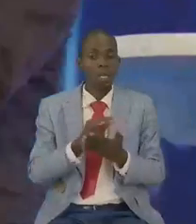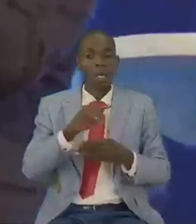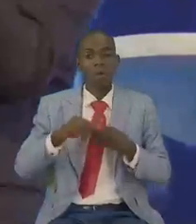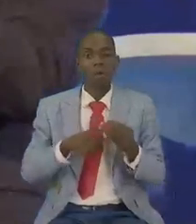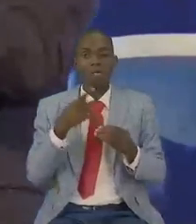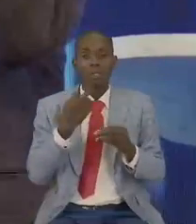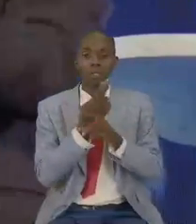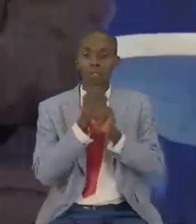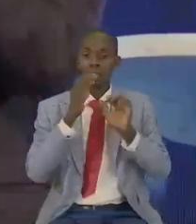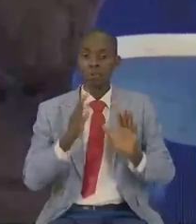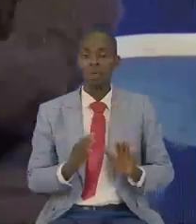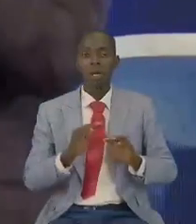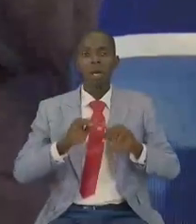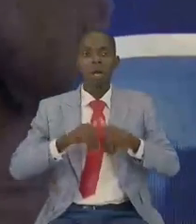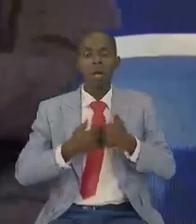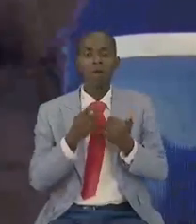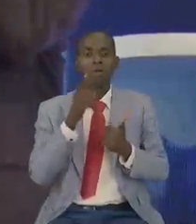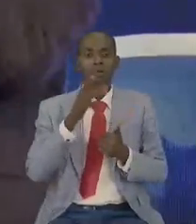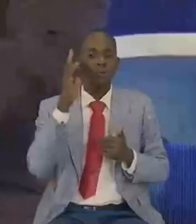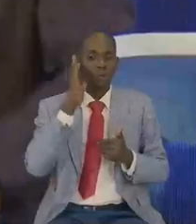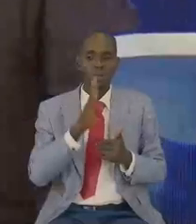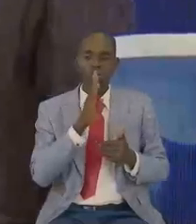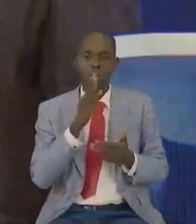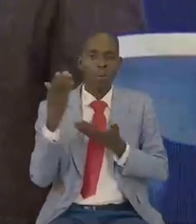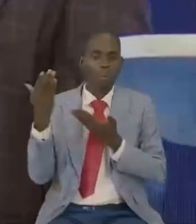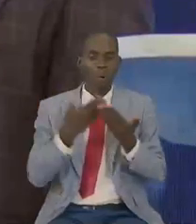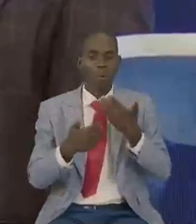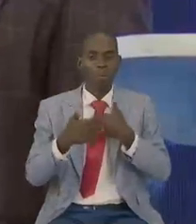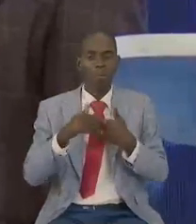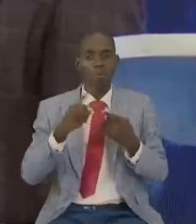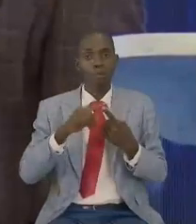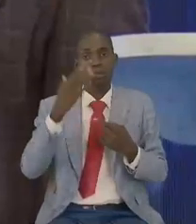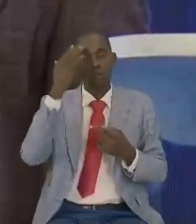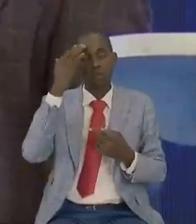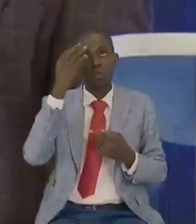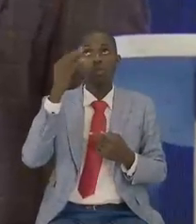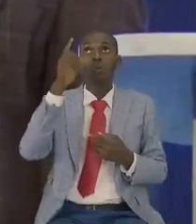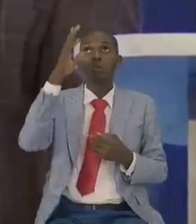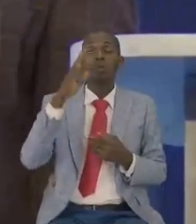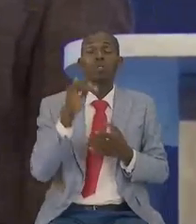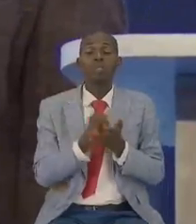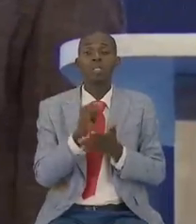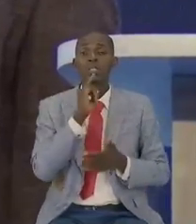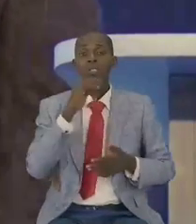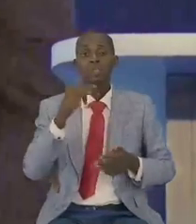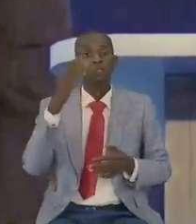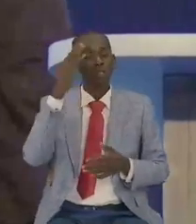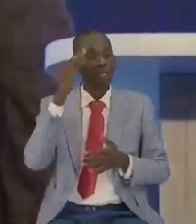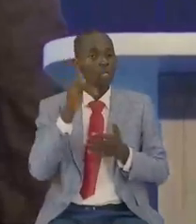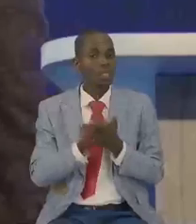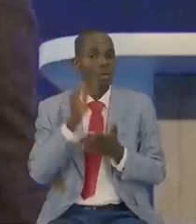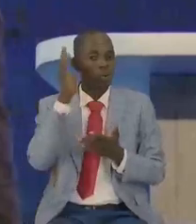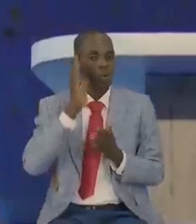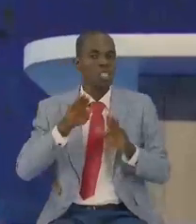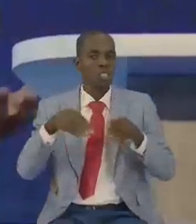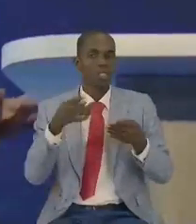sur comment tu peux être réconcilié à Dieu. C'est sa connaissance qui te donnera